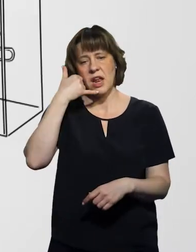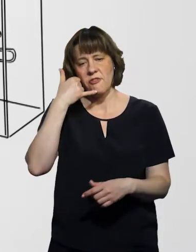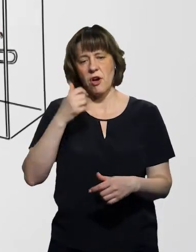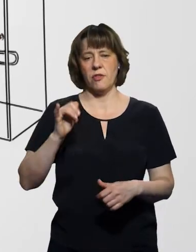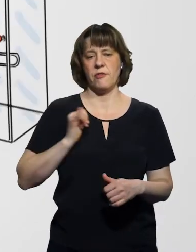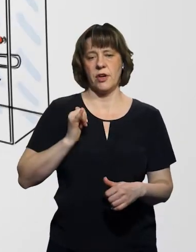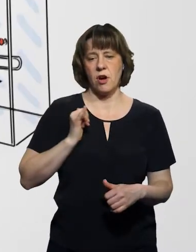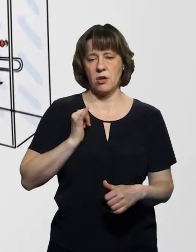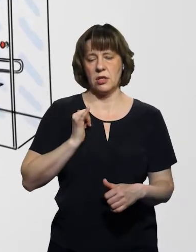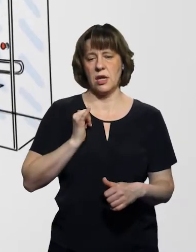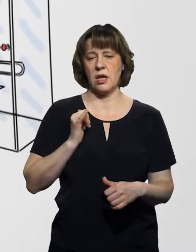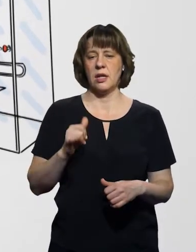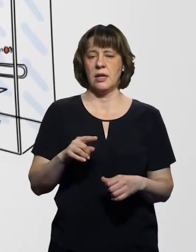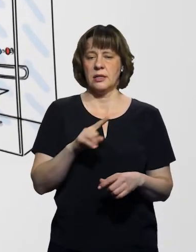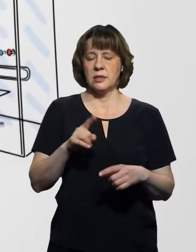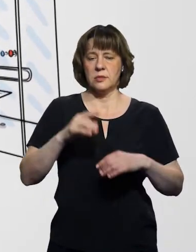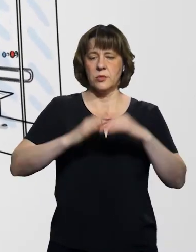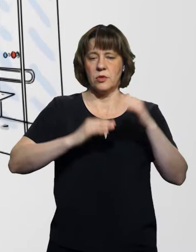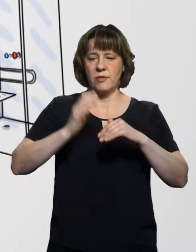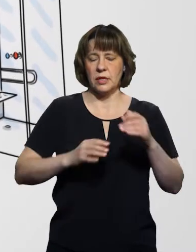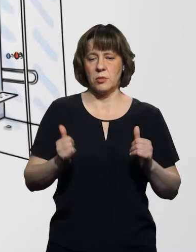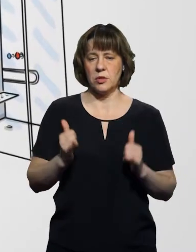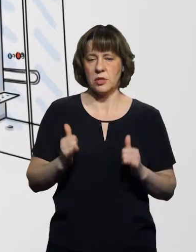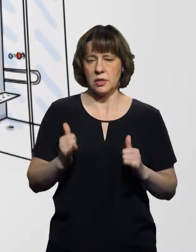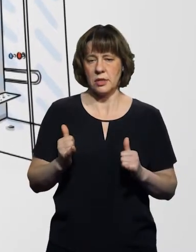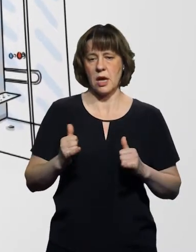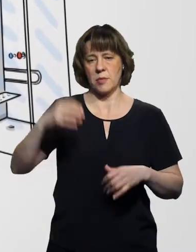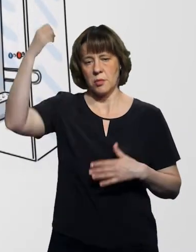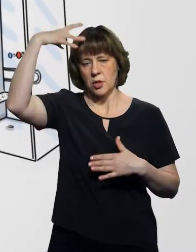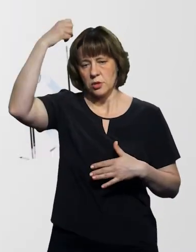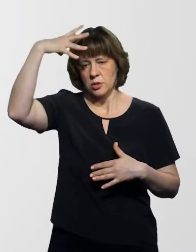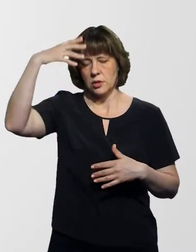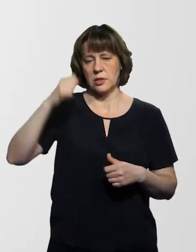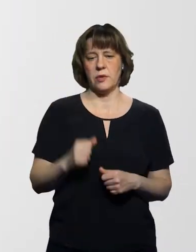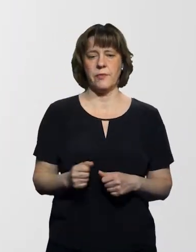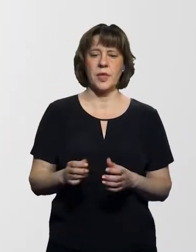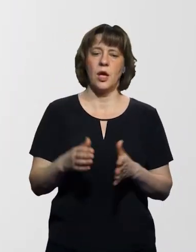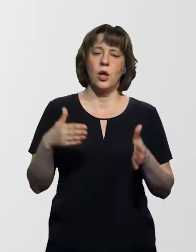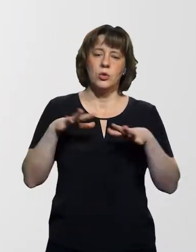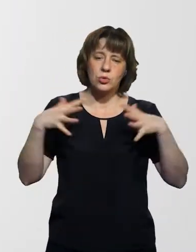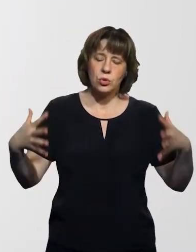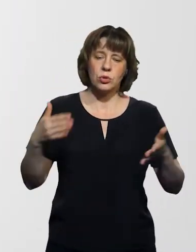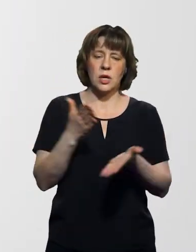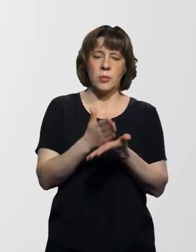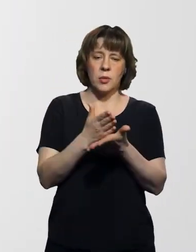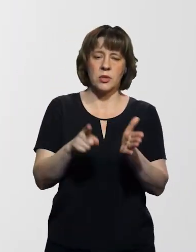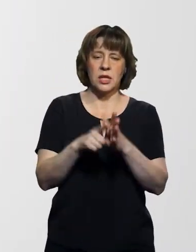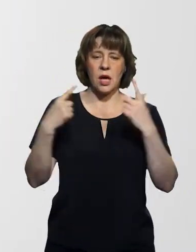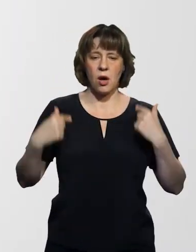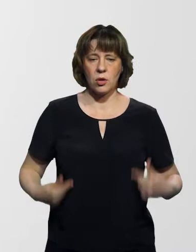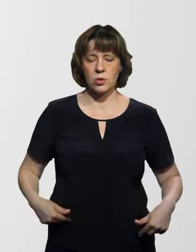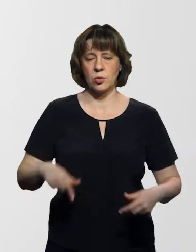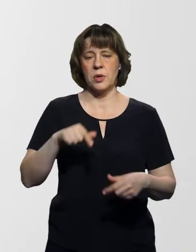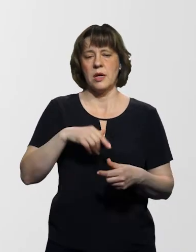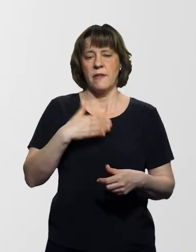przyciskami, wanny i kabiny prysznicowe z wbudowanymi siedziskami. To tylko kilka z nich. Dużą pomoc dla osób z niepełnosprawnościami stanowią